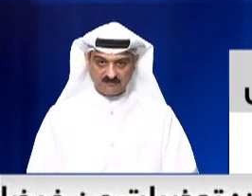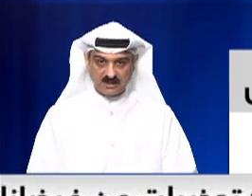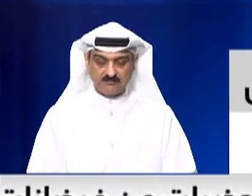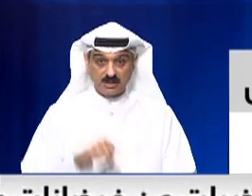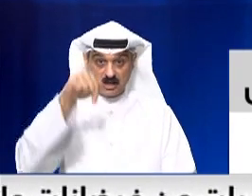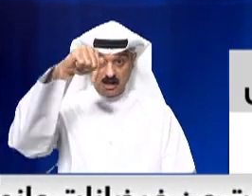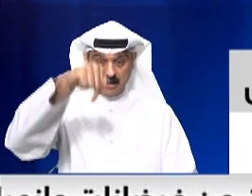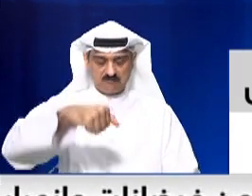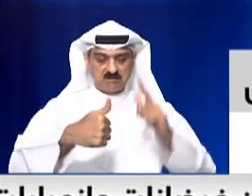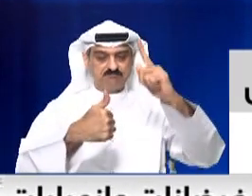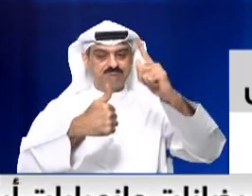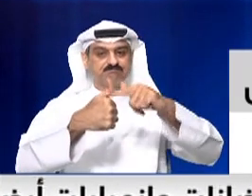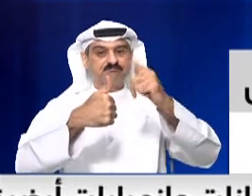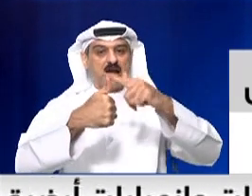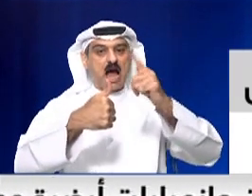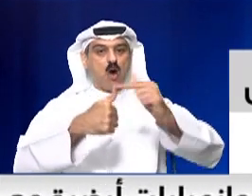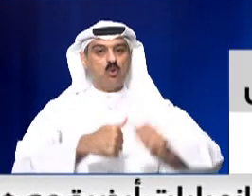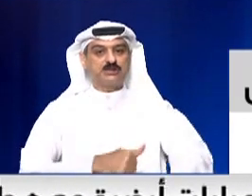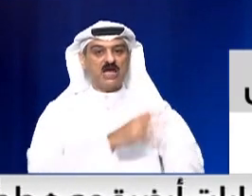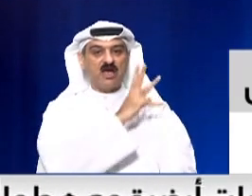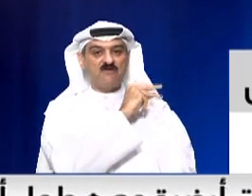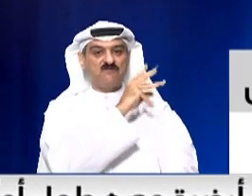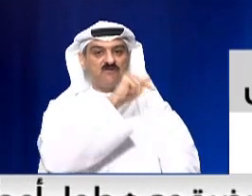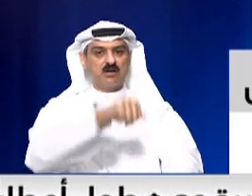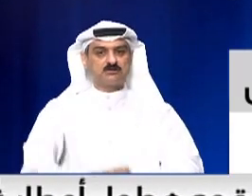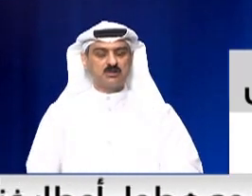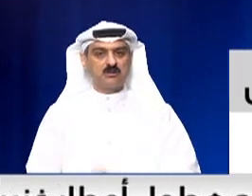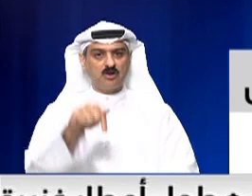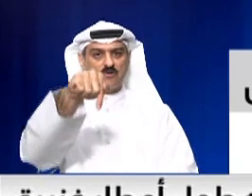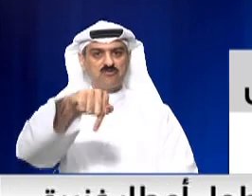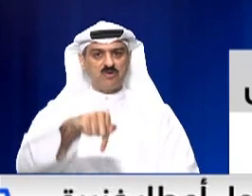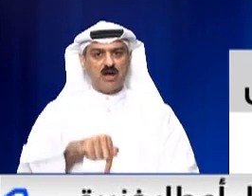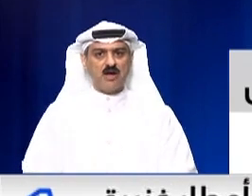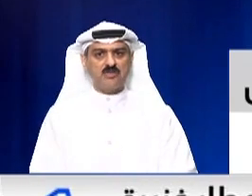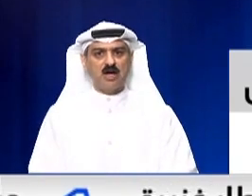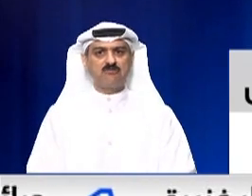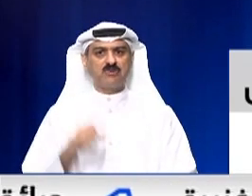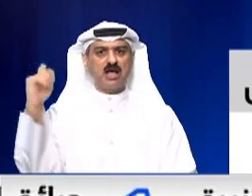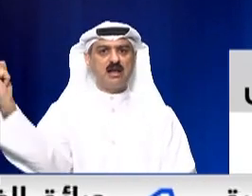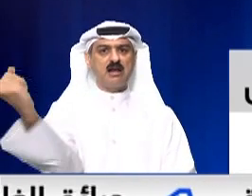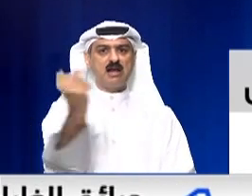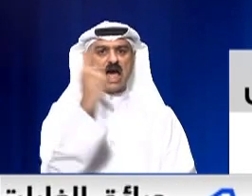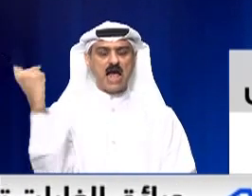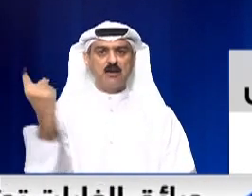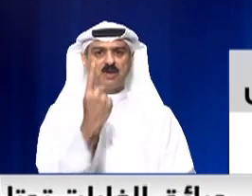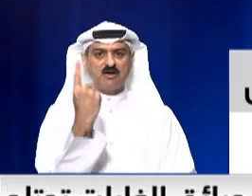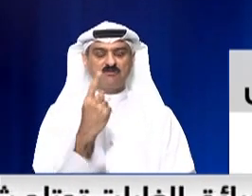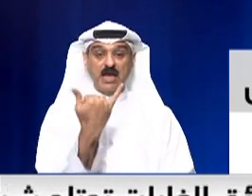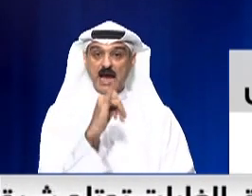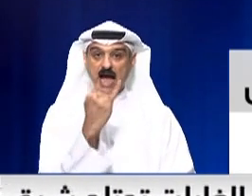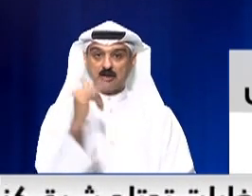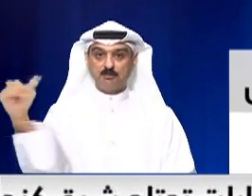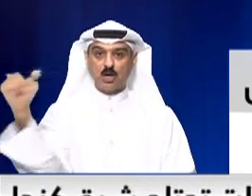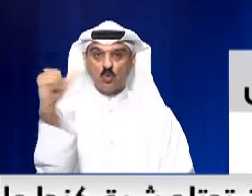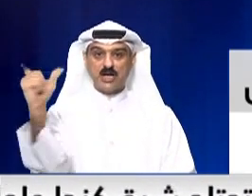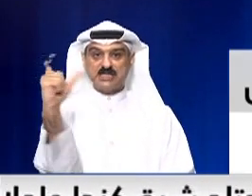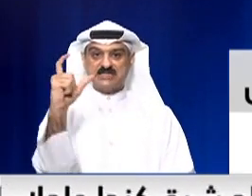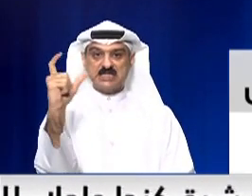القضيه الفلسطينيه ما زالت تشغل المكانه المركزيه في العالمين العربي والاسلامي